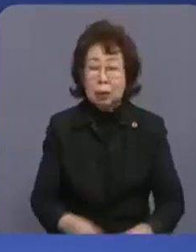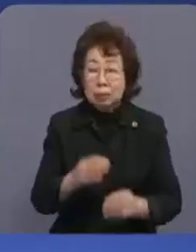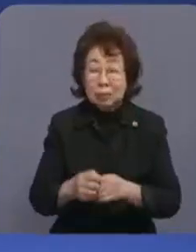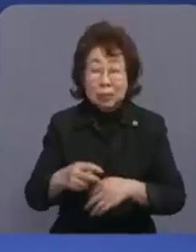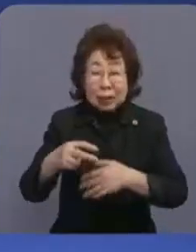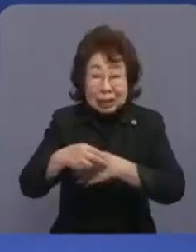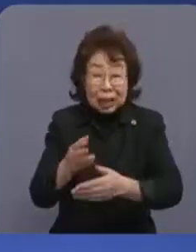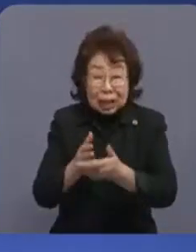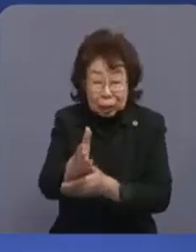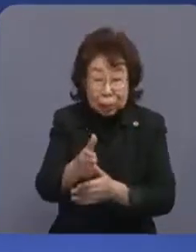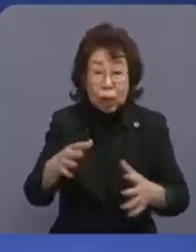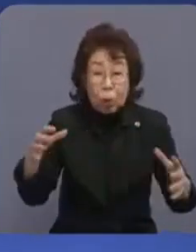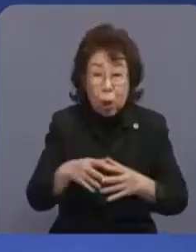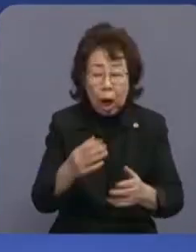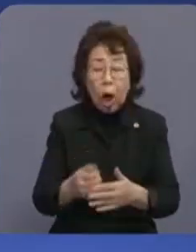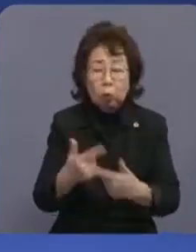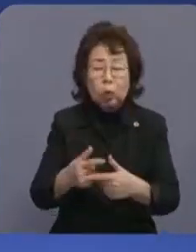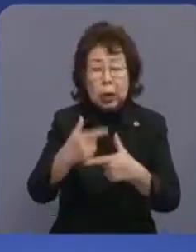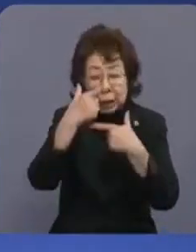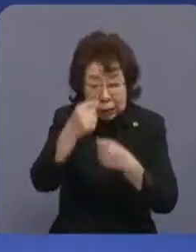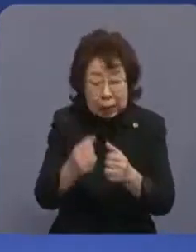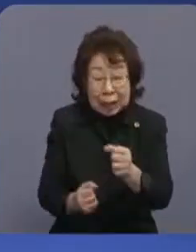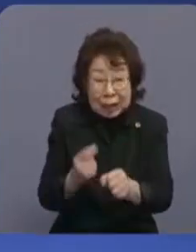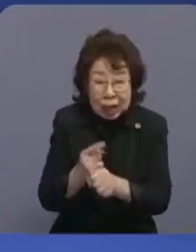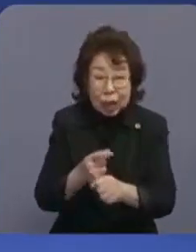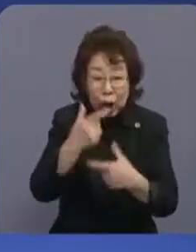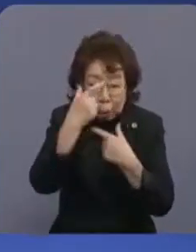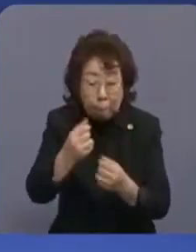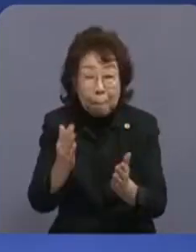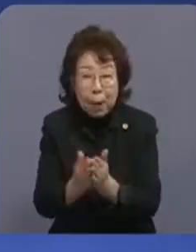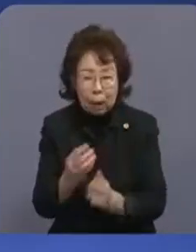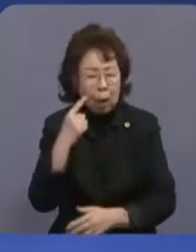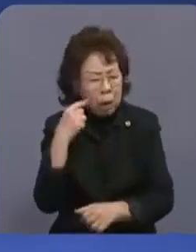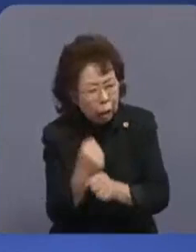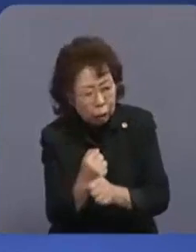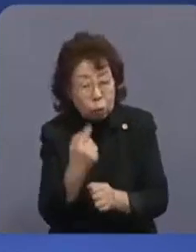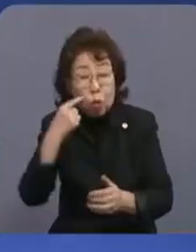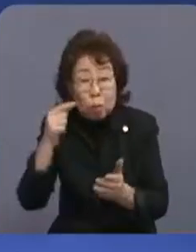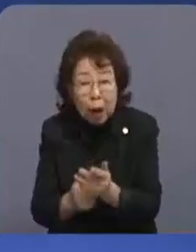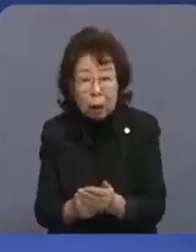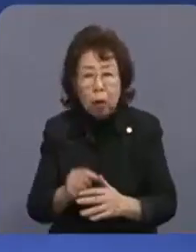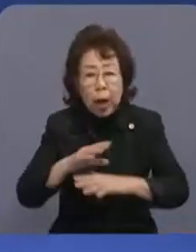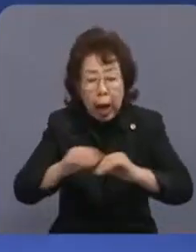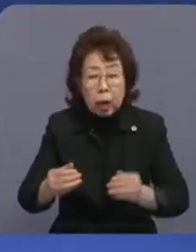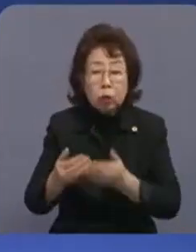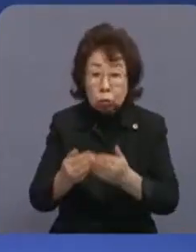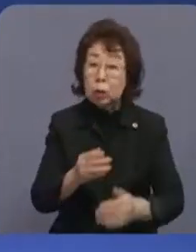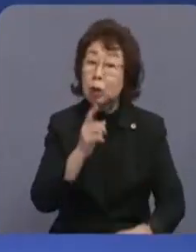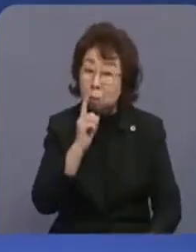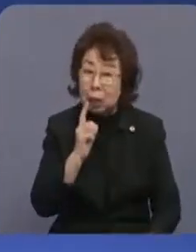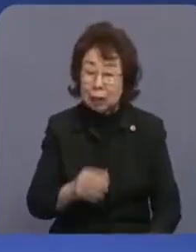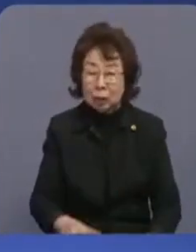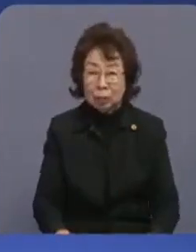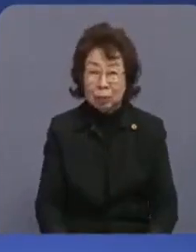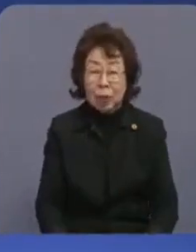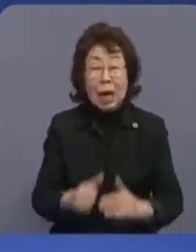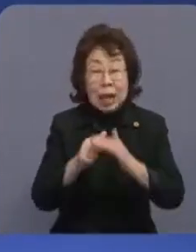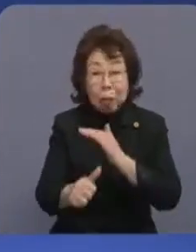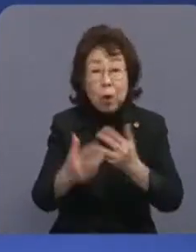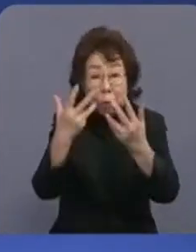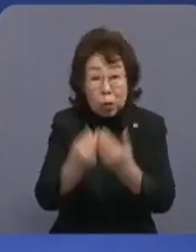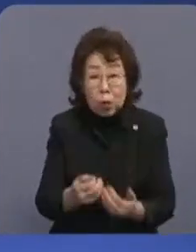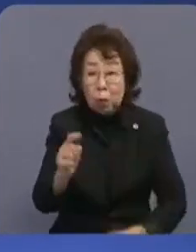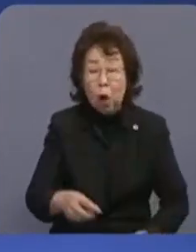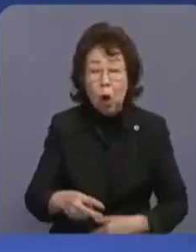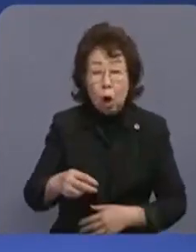전문가를 모아 부산의 특성에 맞는 응급 체계를 연구하고 발굴해서 시책에 반영을 하겠다는 겁니다 대표적인 예시가